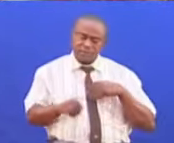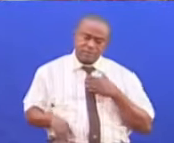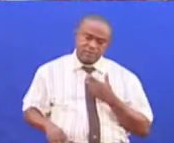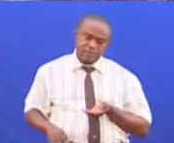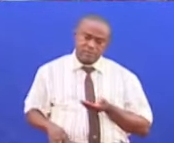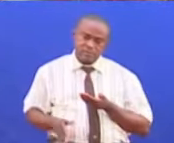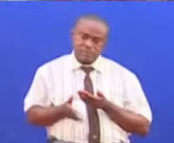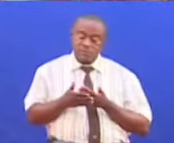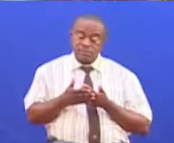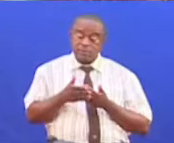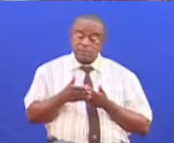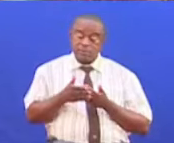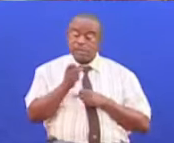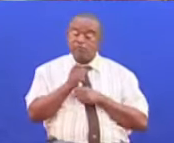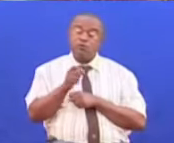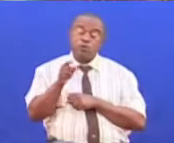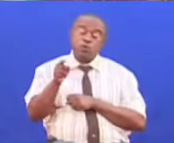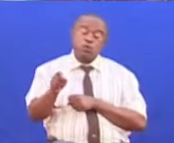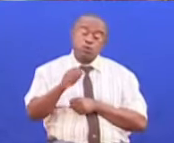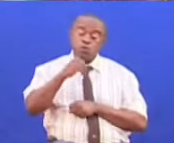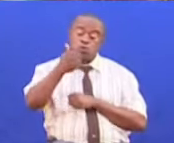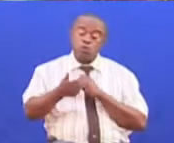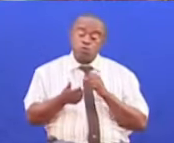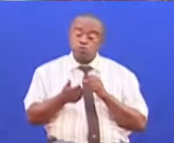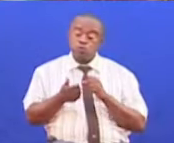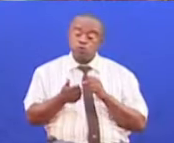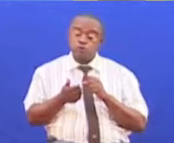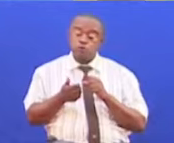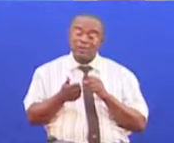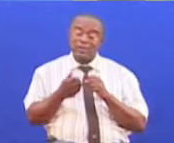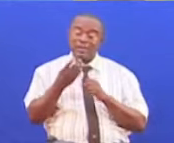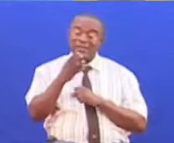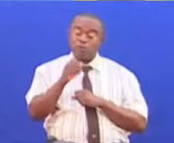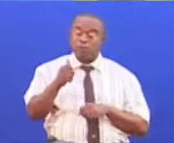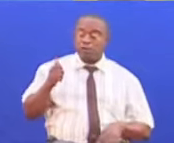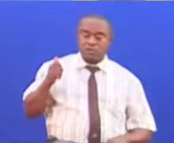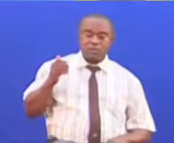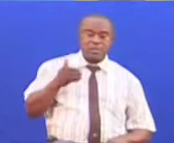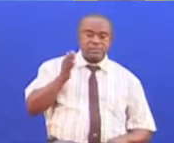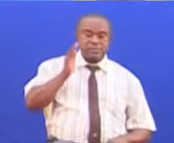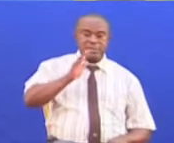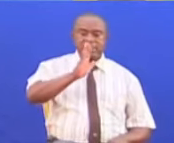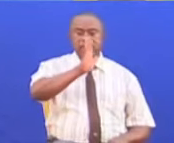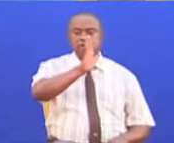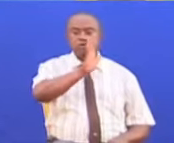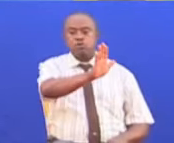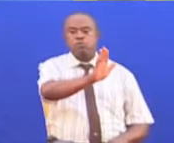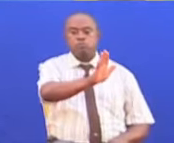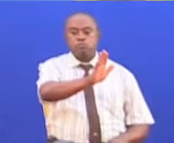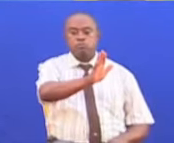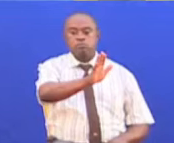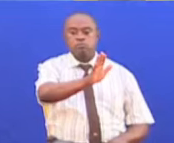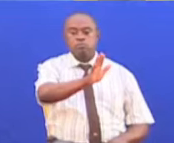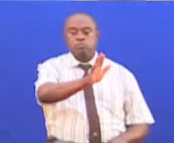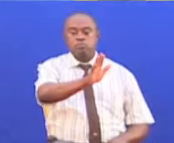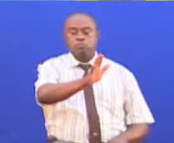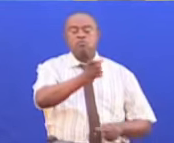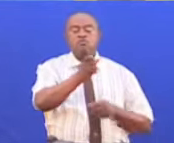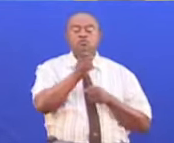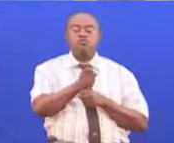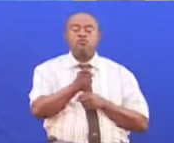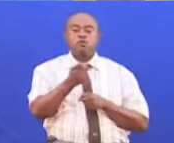katika endes ai wa mfo Huo mwezi aprili 2023 serik Ili shul zote za mfo Huo Ili ku fanya mabor